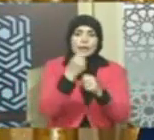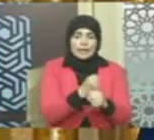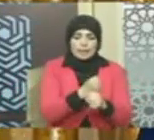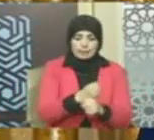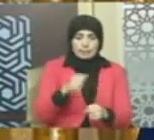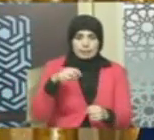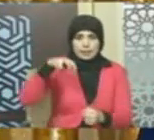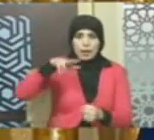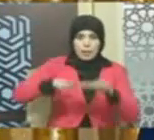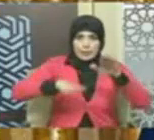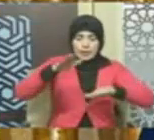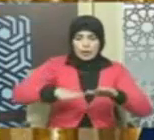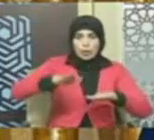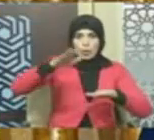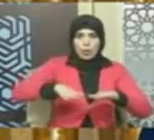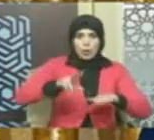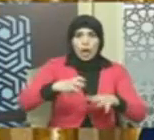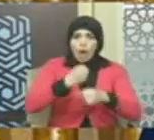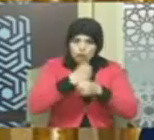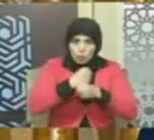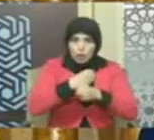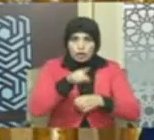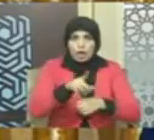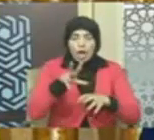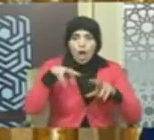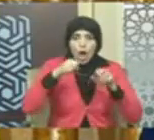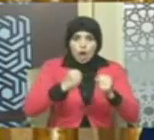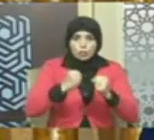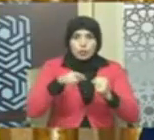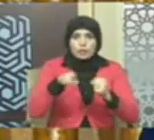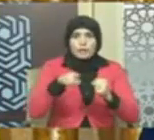برجله وقال له: اثبت احد،